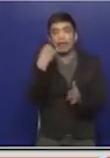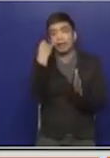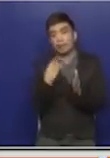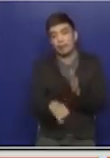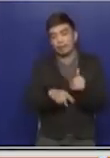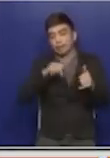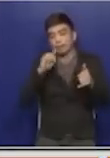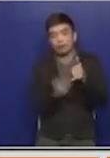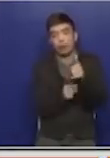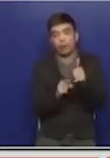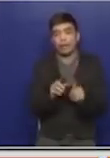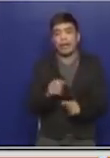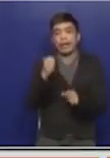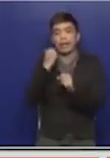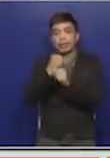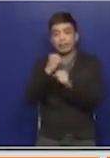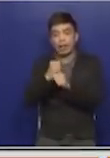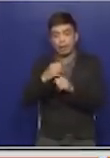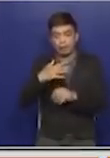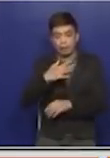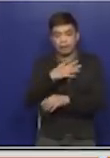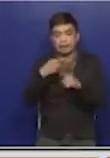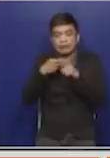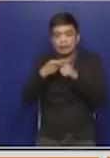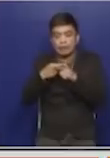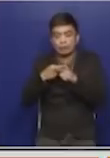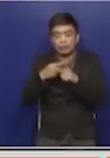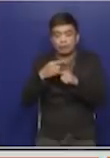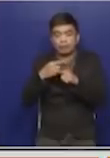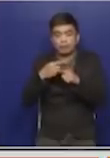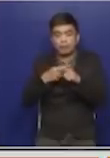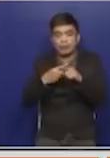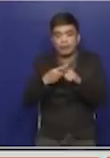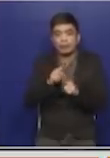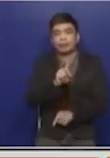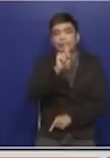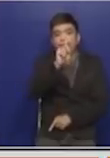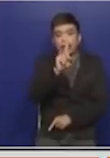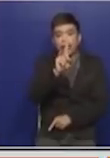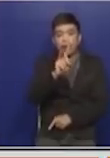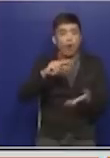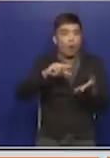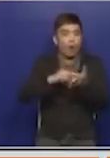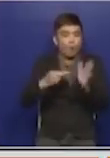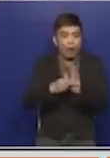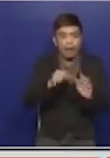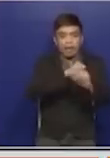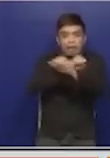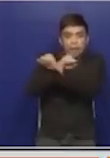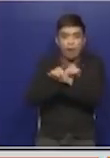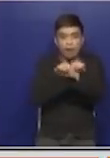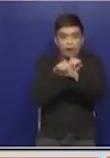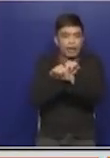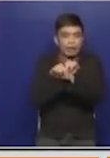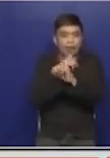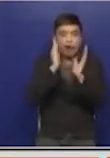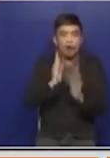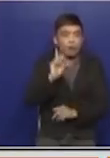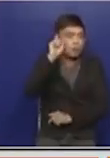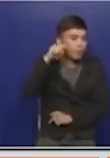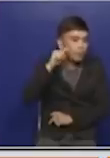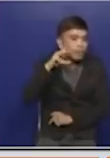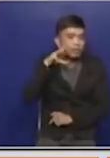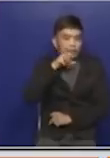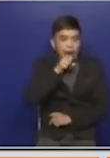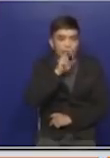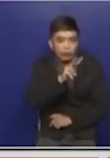ได้เลยนะคะว่าบทบัญญัติอันนี้ไม่ได้ปกป้องดูแลบุคคลข้ามเพศค่ะบุคคลข้ามเพศหมายถึงอะไรนะคะ